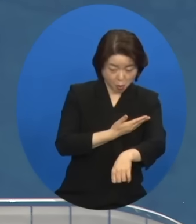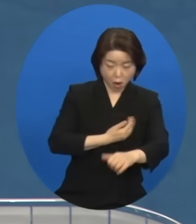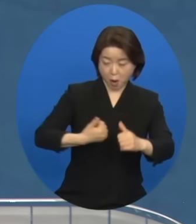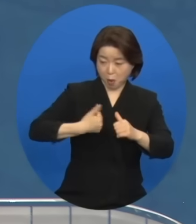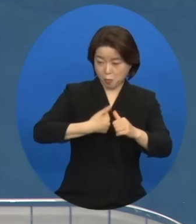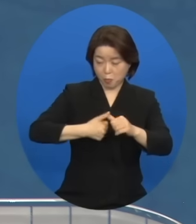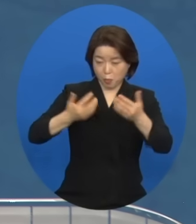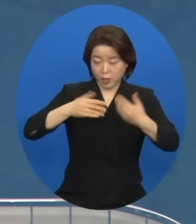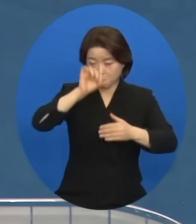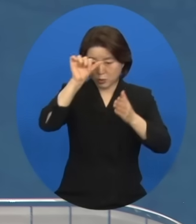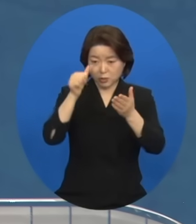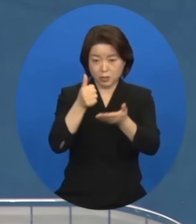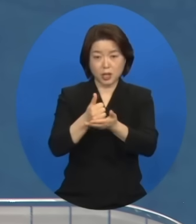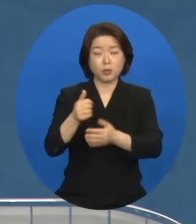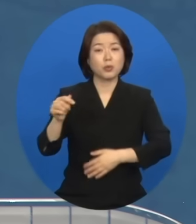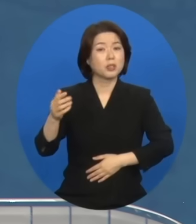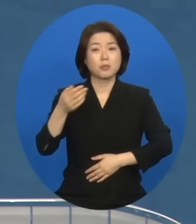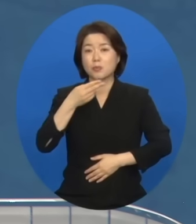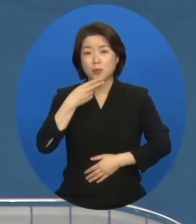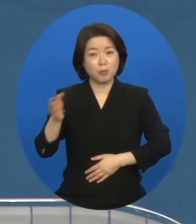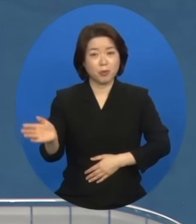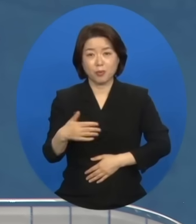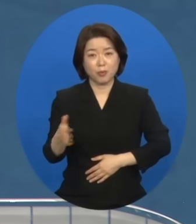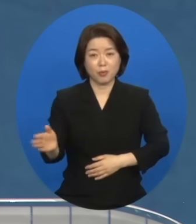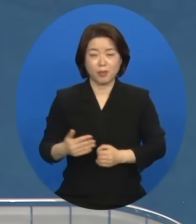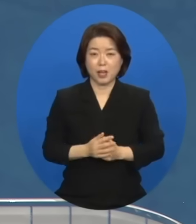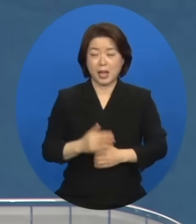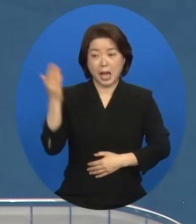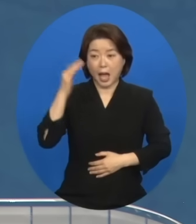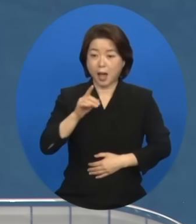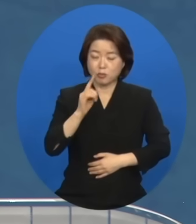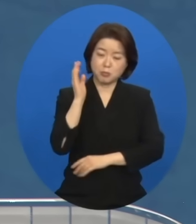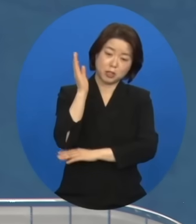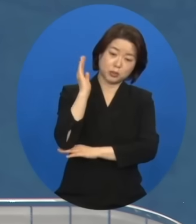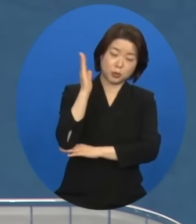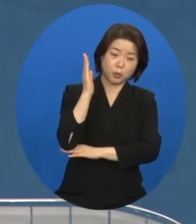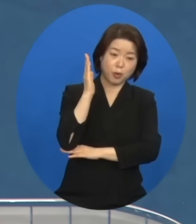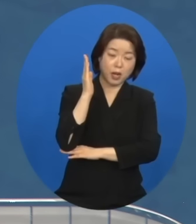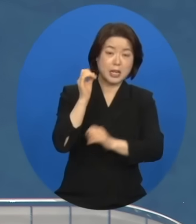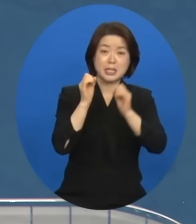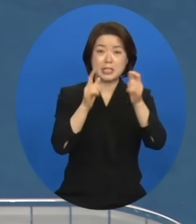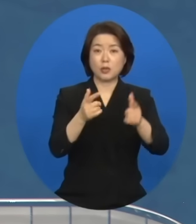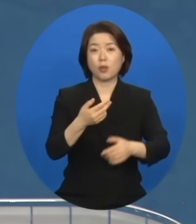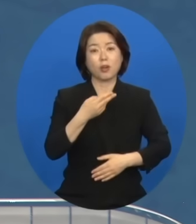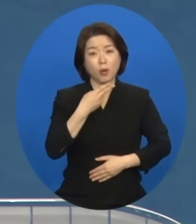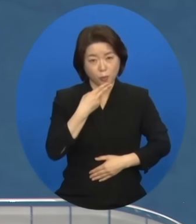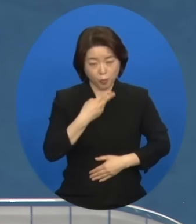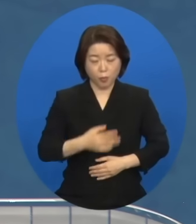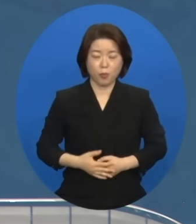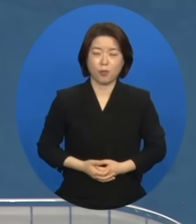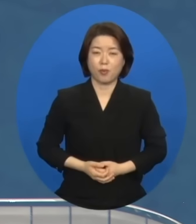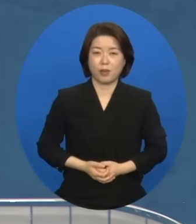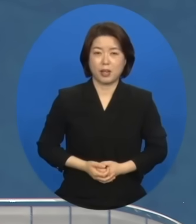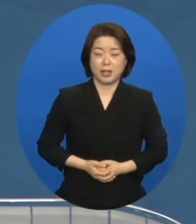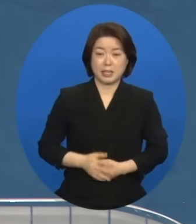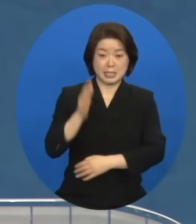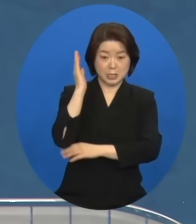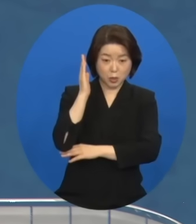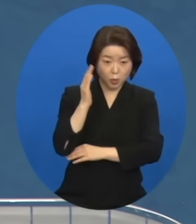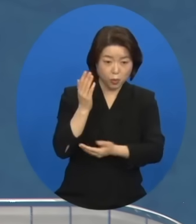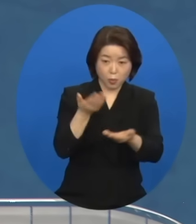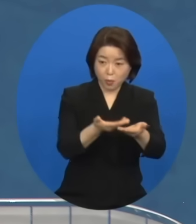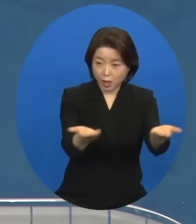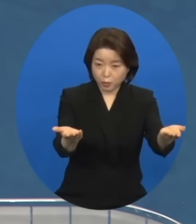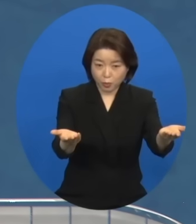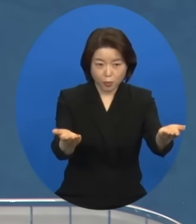줄 장로님도 없었습니다. 한국말로 설교할 기회가 없었습니다. 설교를 한다